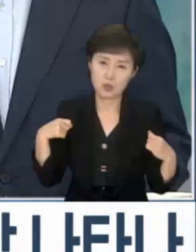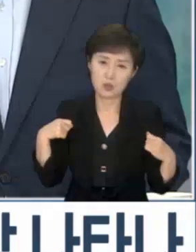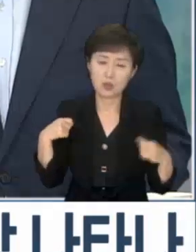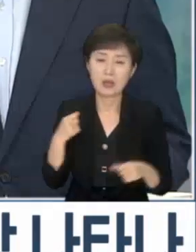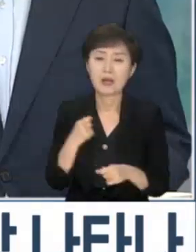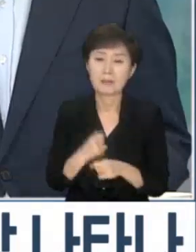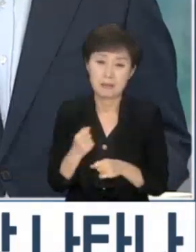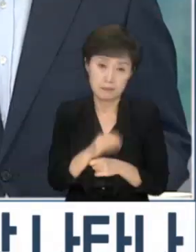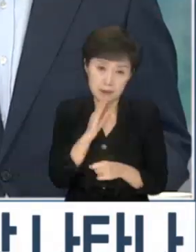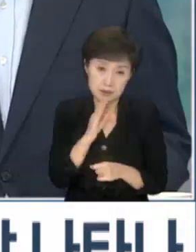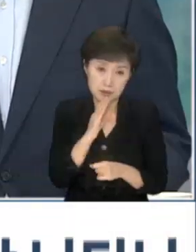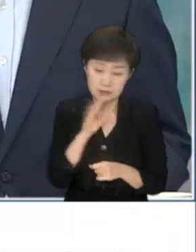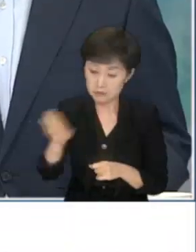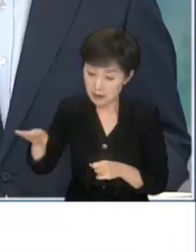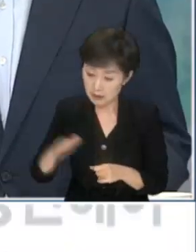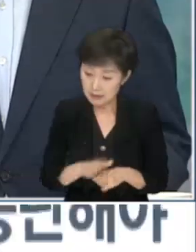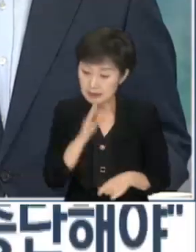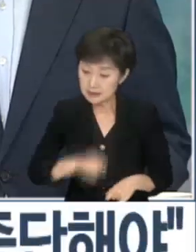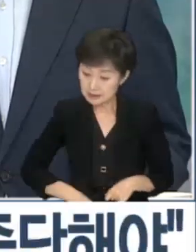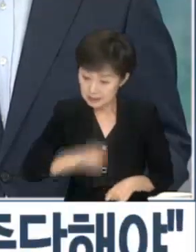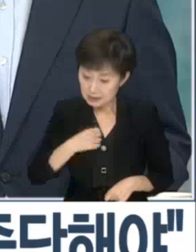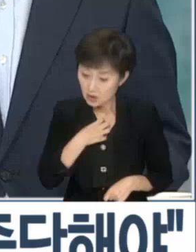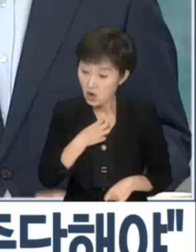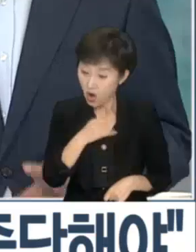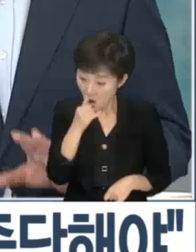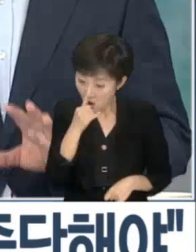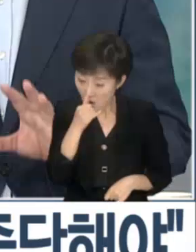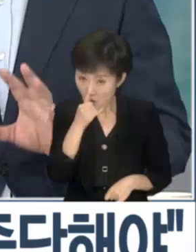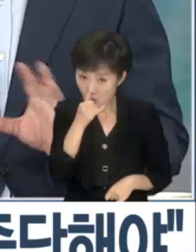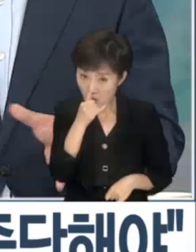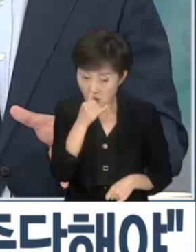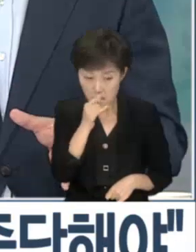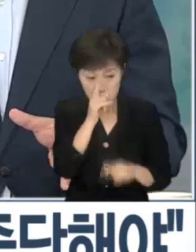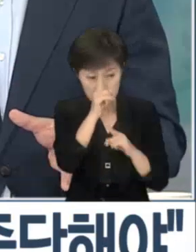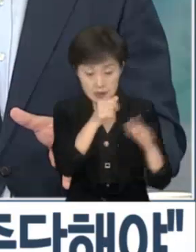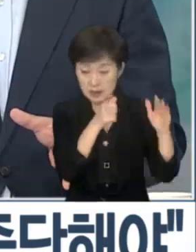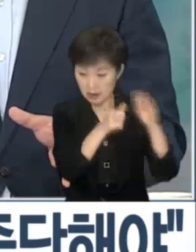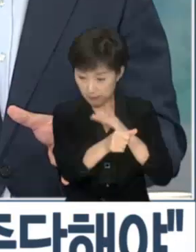생각하고 이재명 대표가 정치인으로서